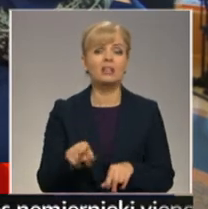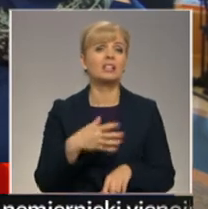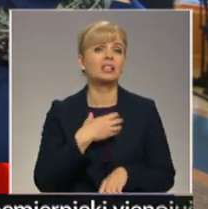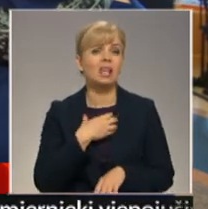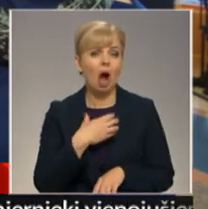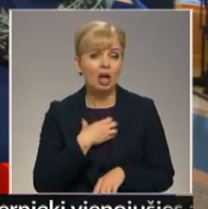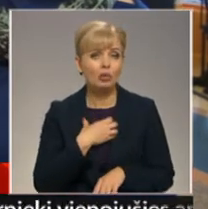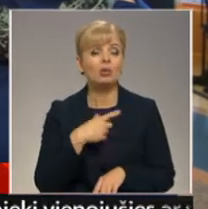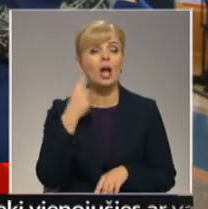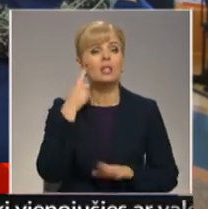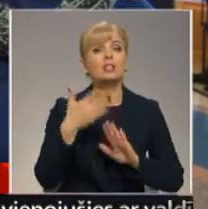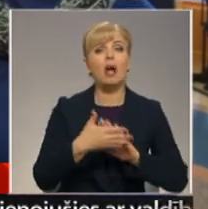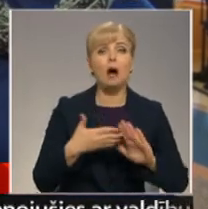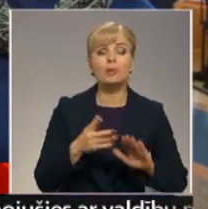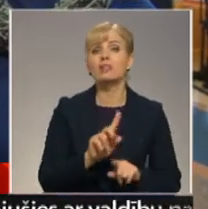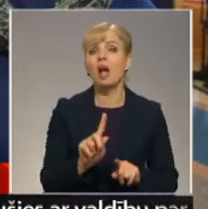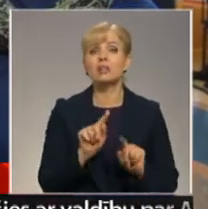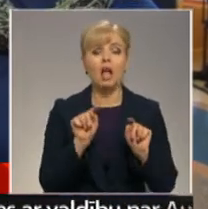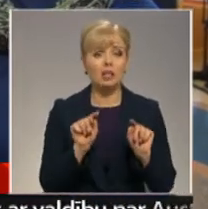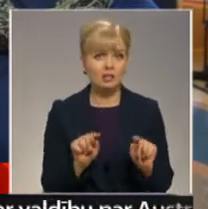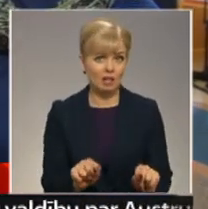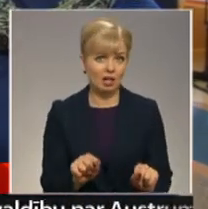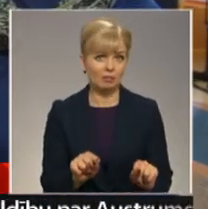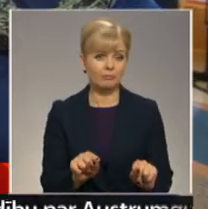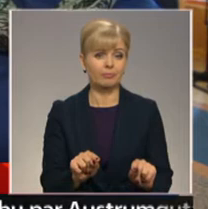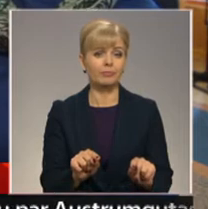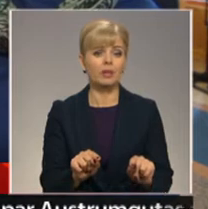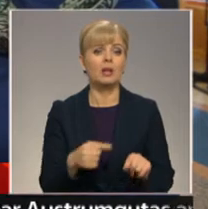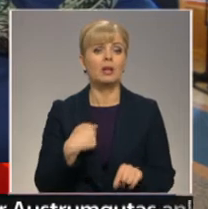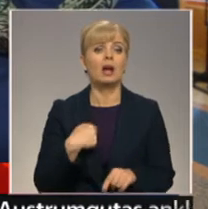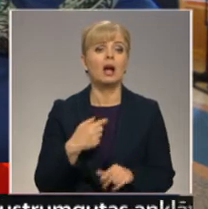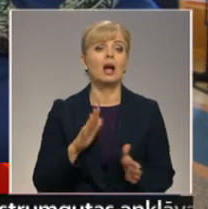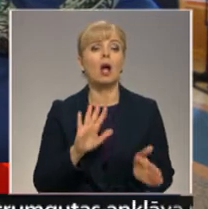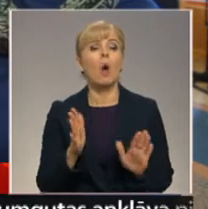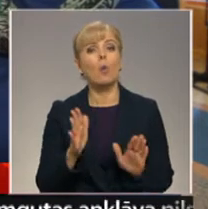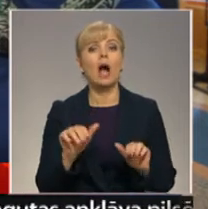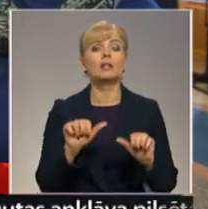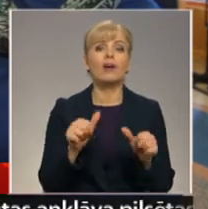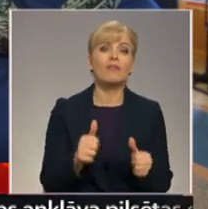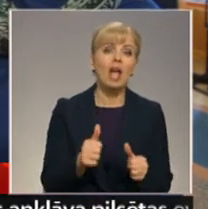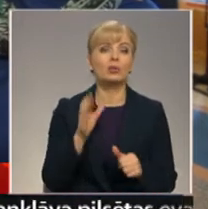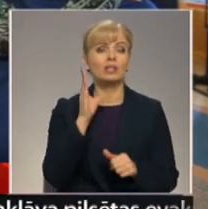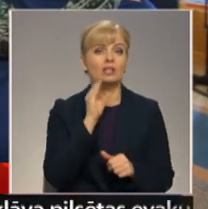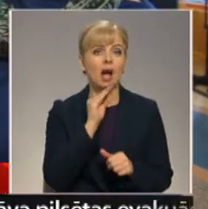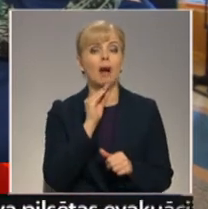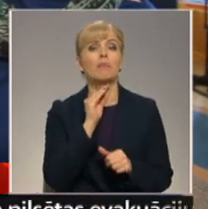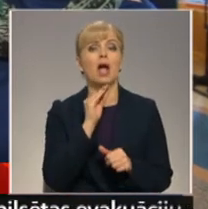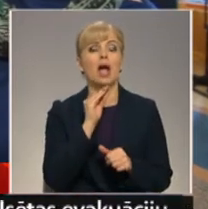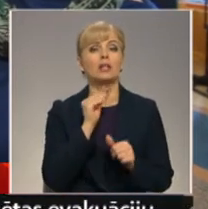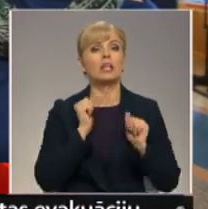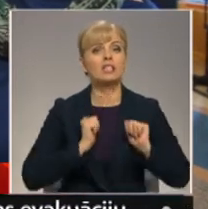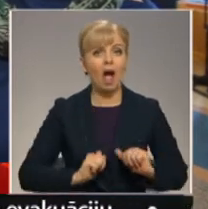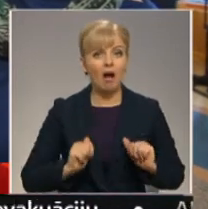lai vispār saprastu, kas tas ir. Un vispār kaut kādā veidā spētu savākties. Un